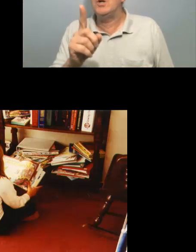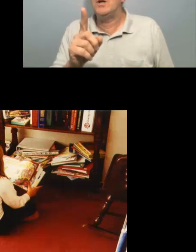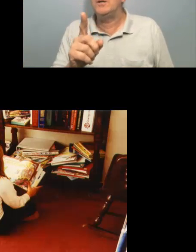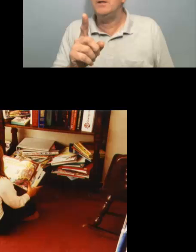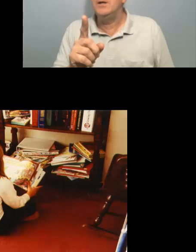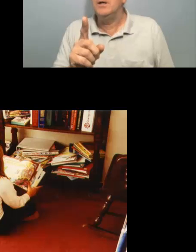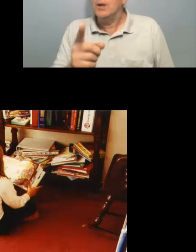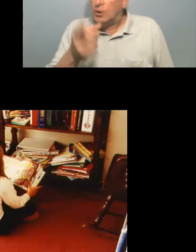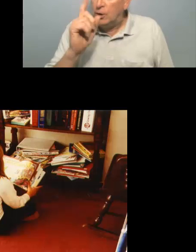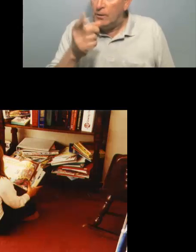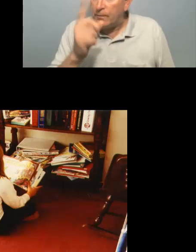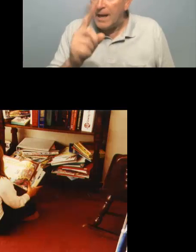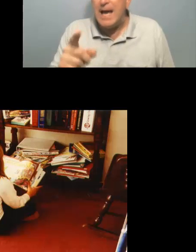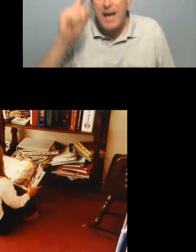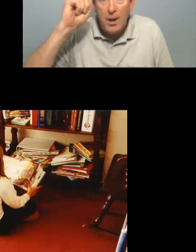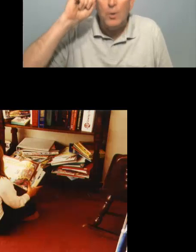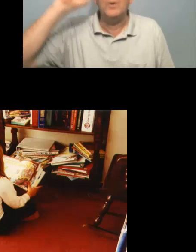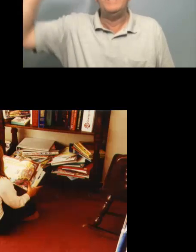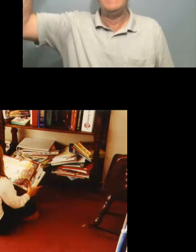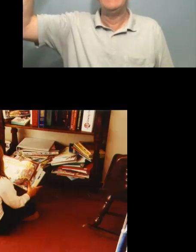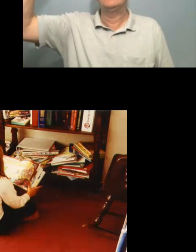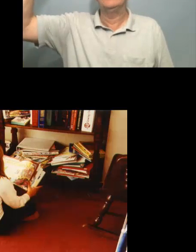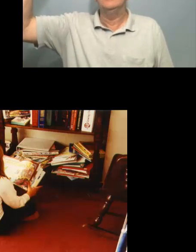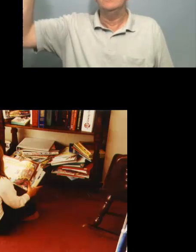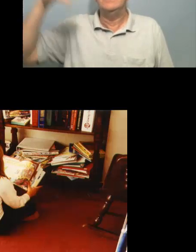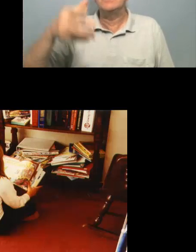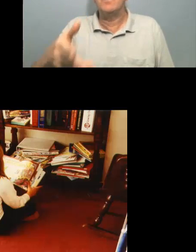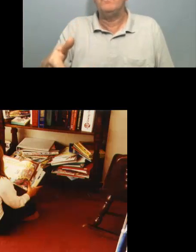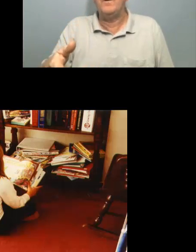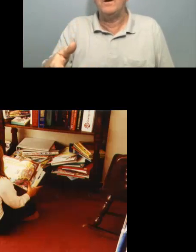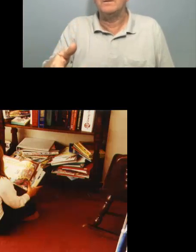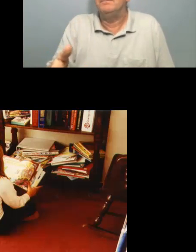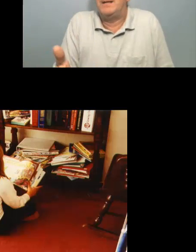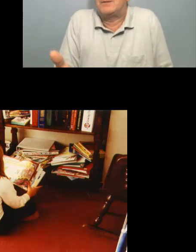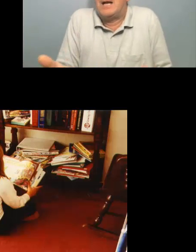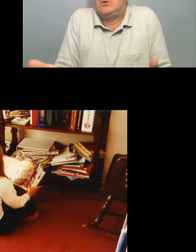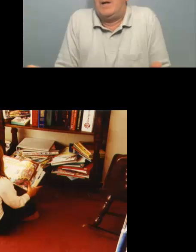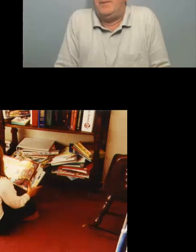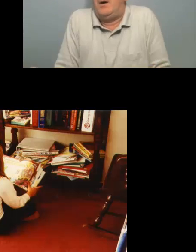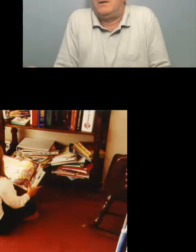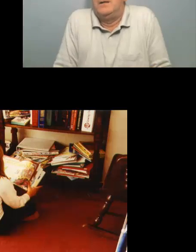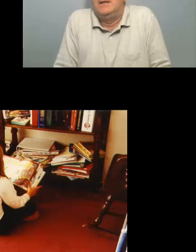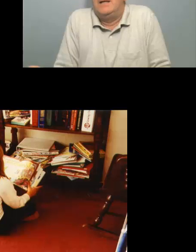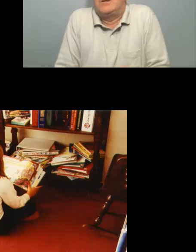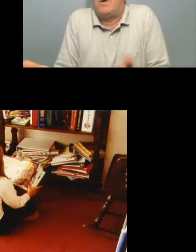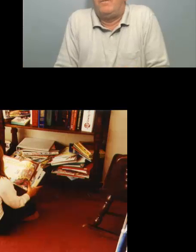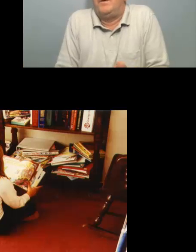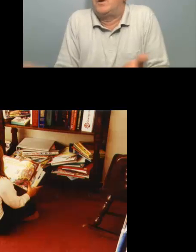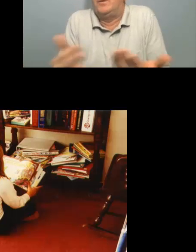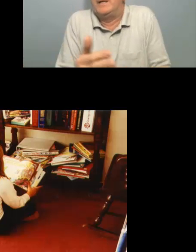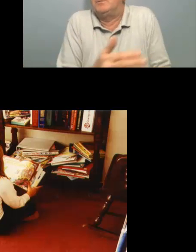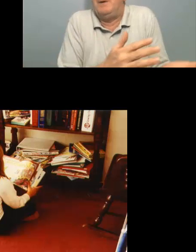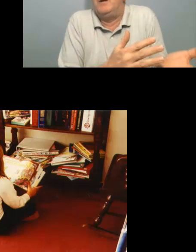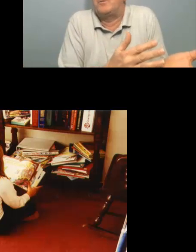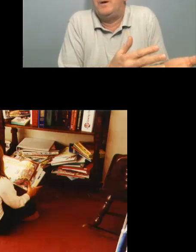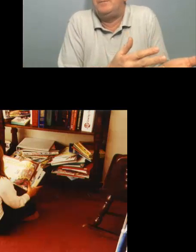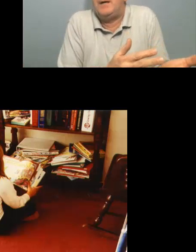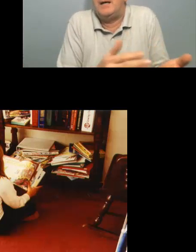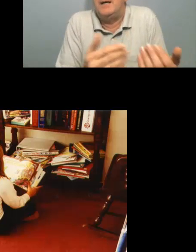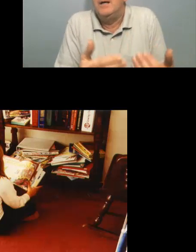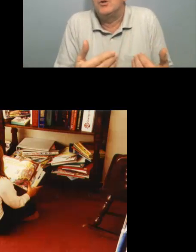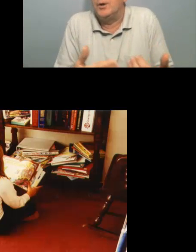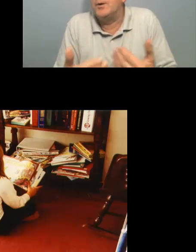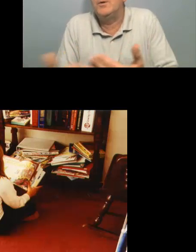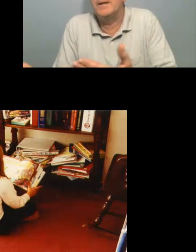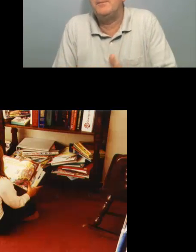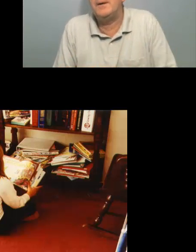que John devrait connaître les enfants parce qu'actuellement, les enfants ne connaissent pas leur